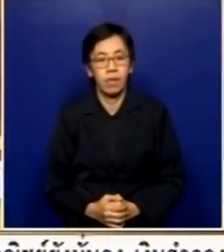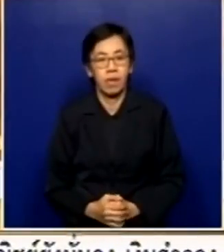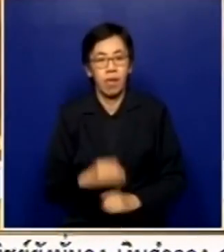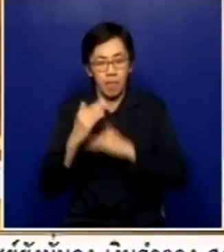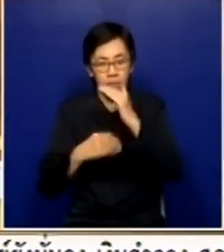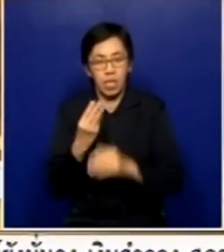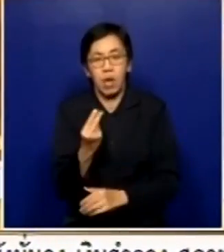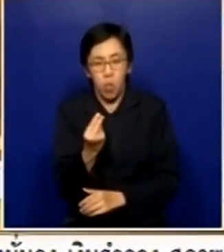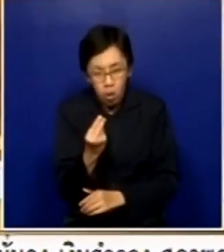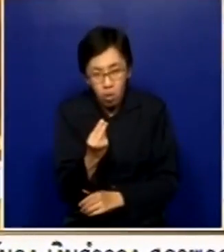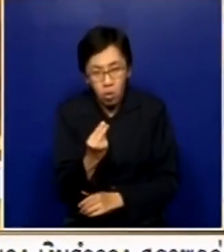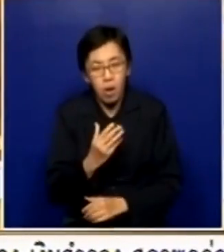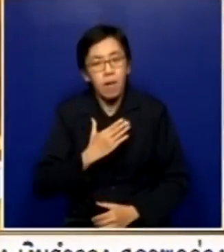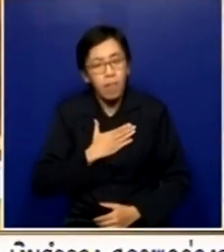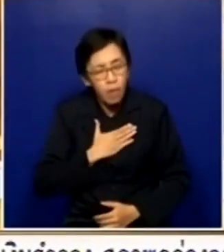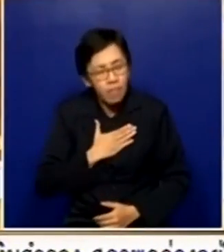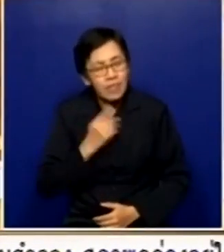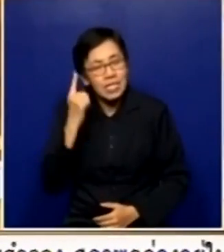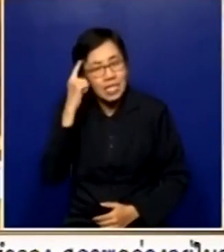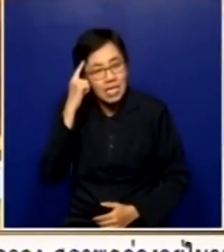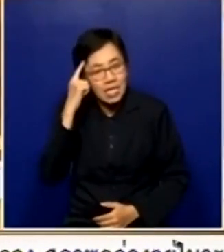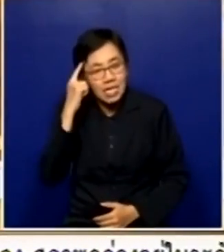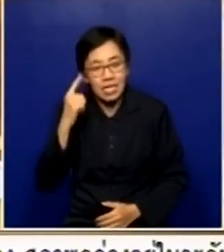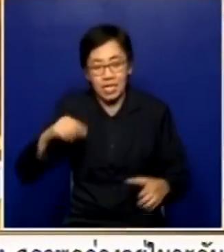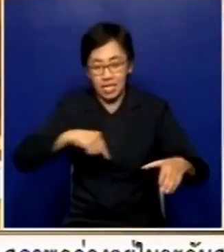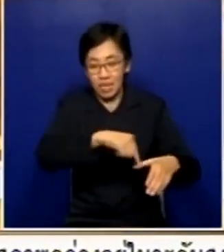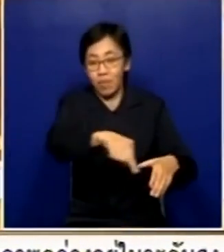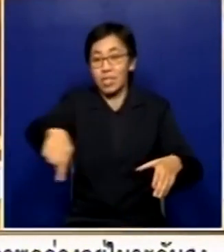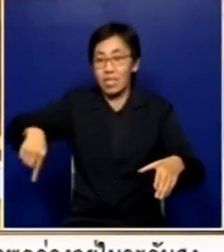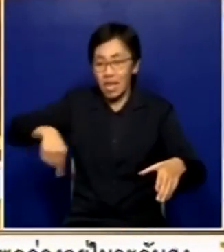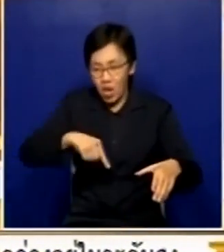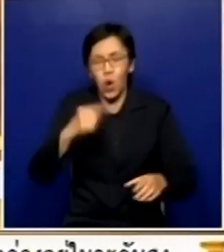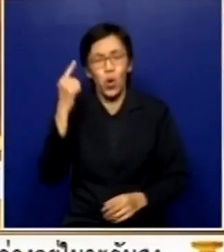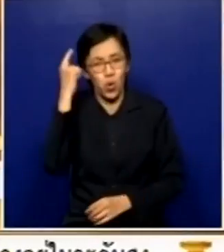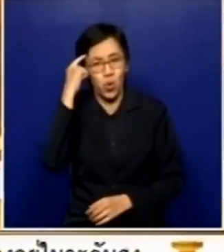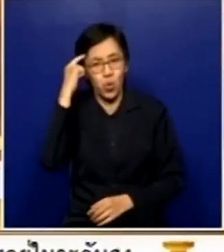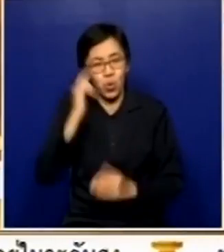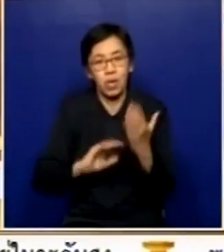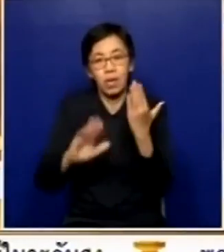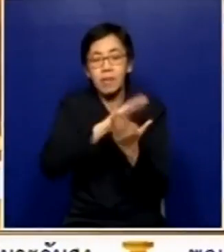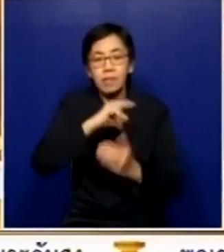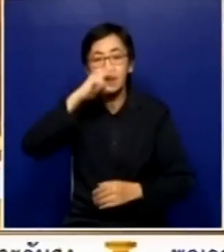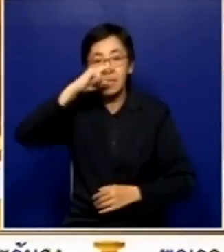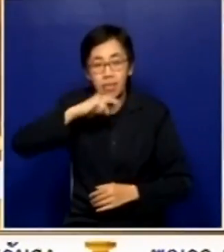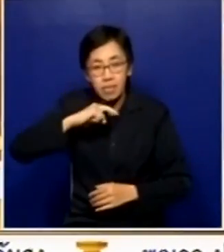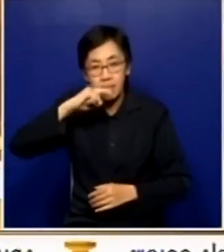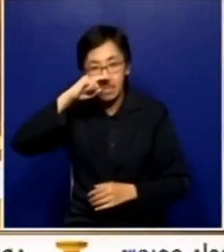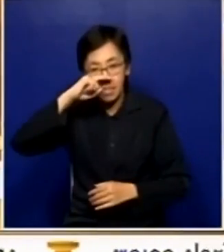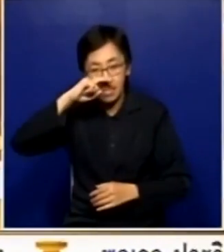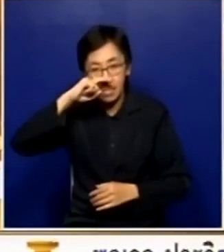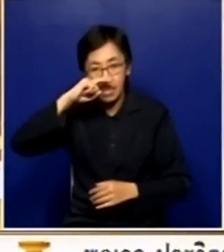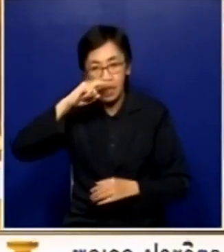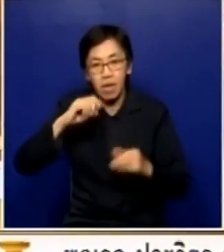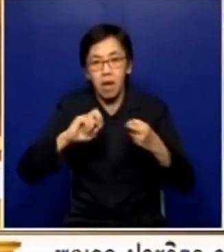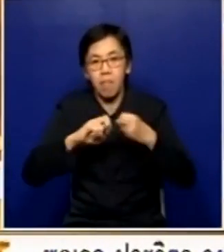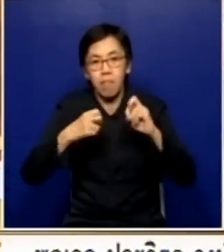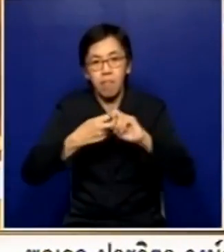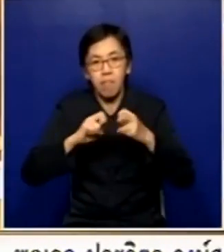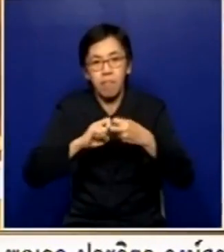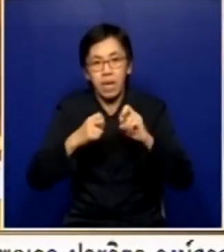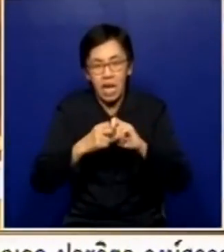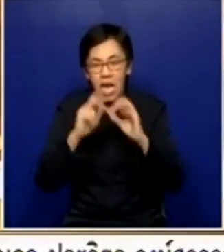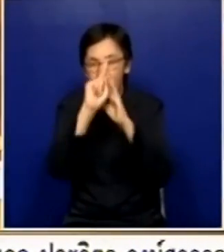เชื่อว่าท่านสมาชิกทำไงท่านทราบดีว่าประเทศไทยมีปัญหากับ